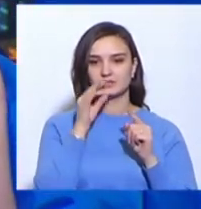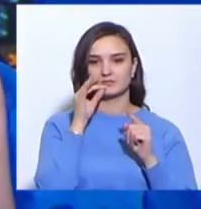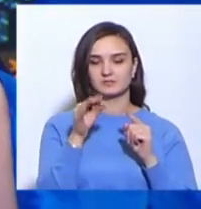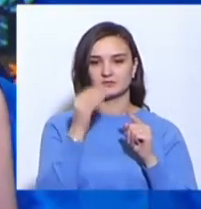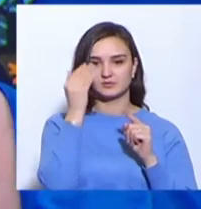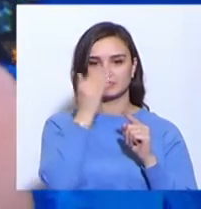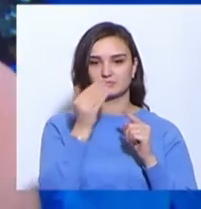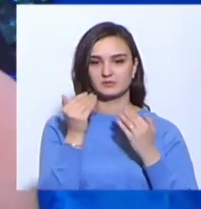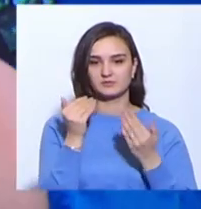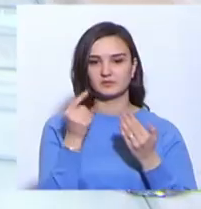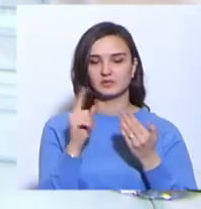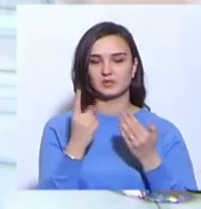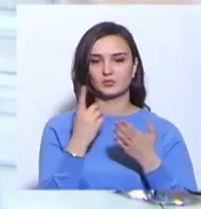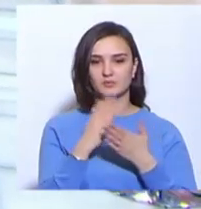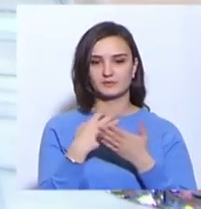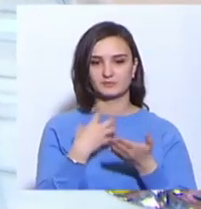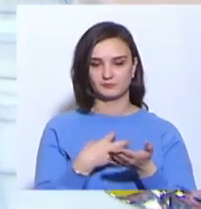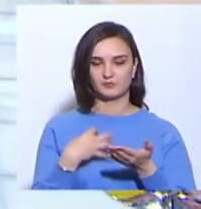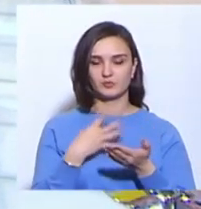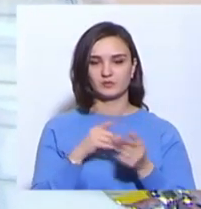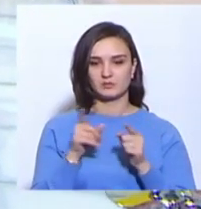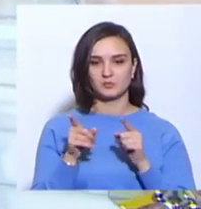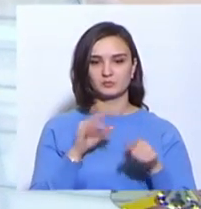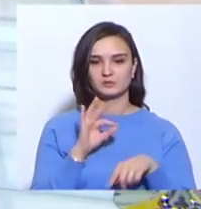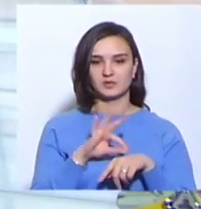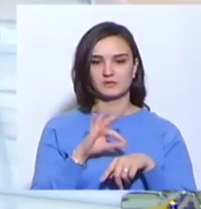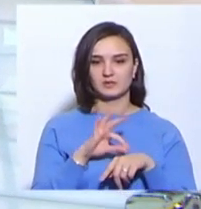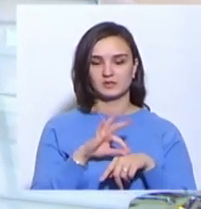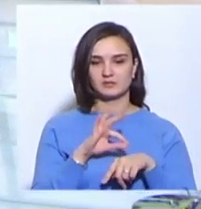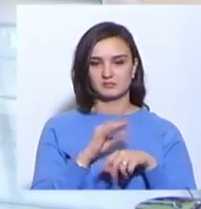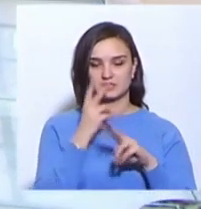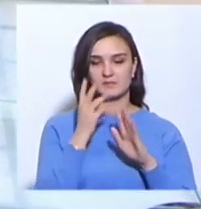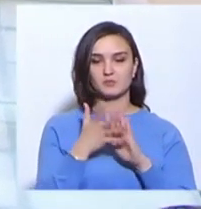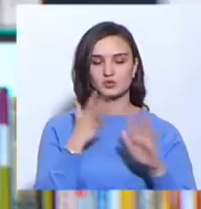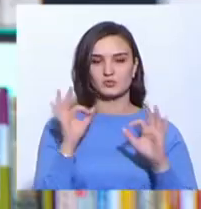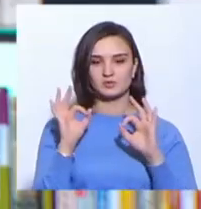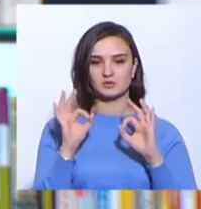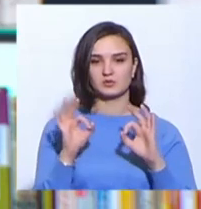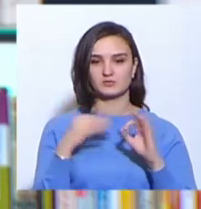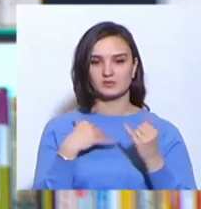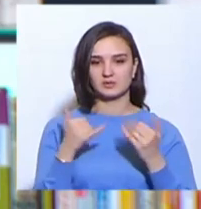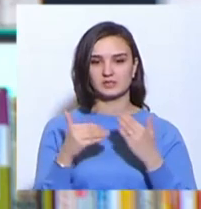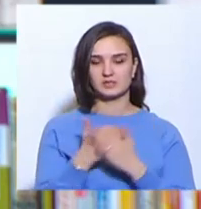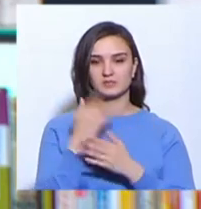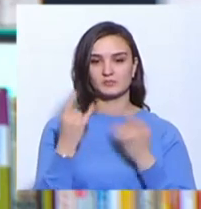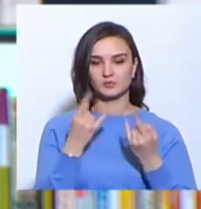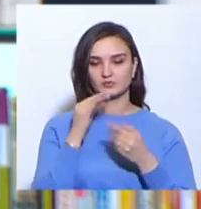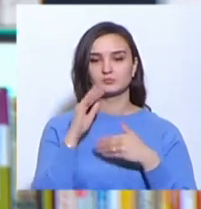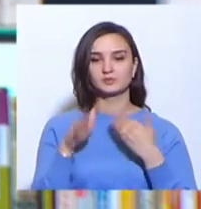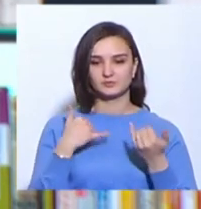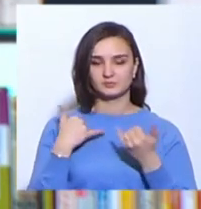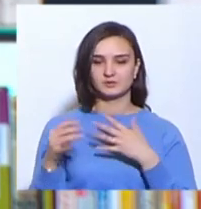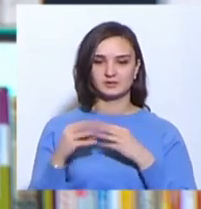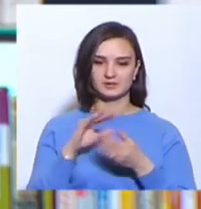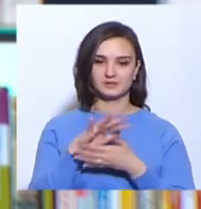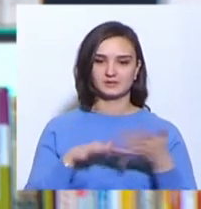შესახსენებლად საზოგადოებისათვის, რატომ არის მნიშვნელოვანი ამა თუ იმ დაავადების ამოცნობა. სწორად ჩვენ ახლა სიახლის ბლოკი გვექნება და შემდეგ სტუმრებთან